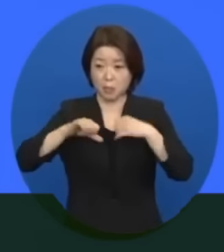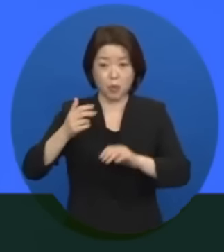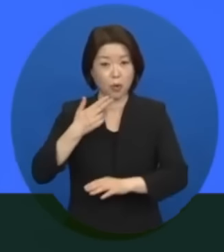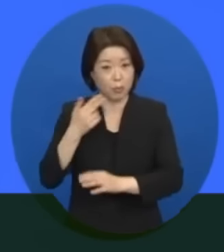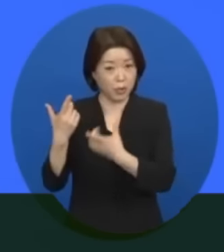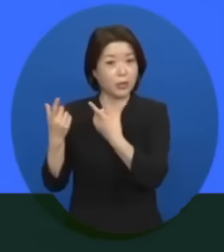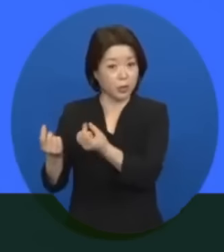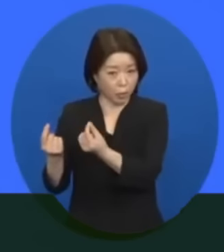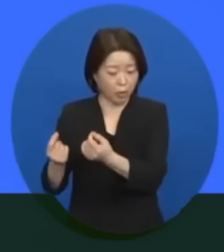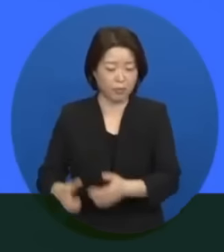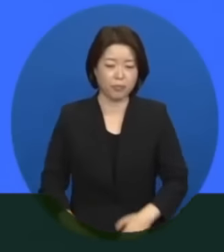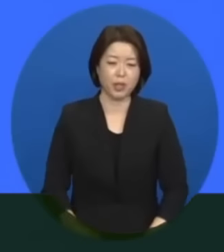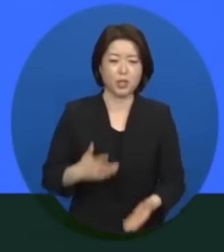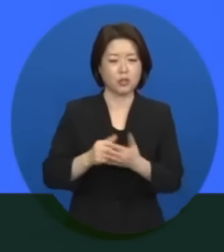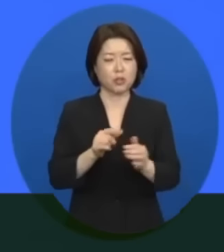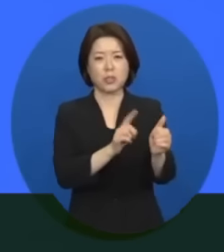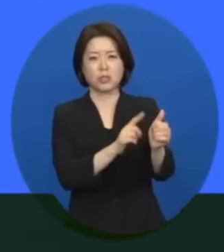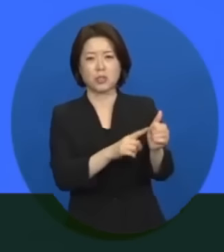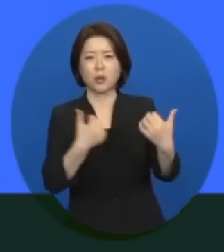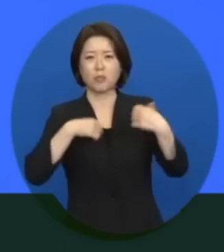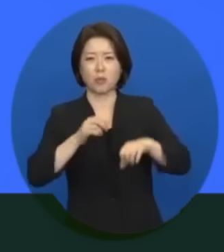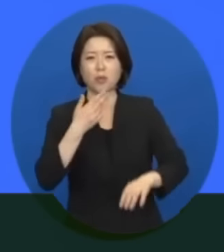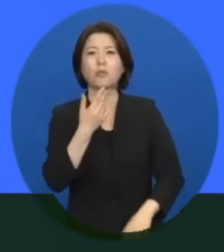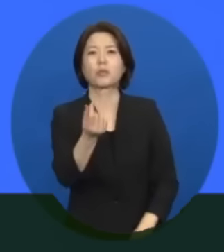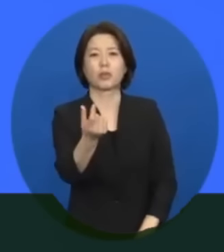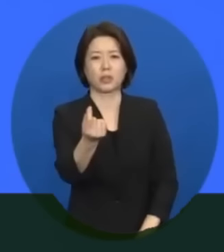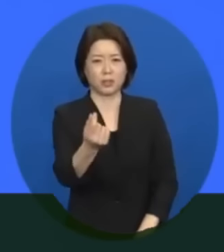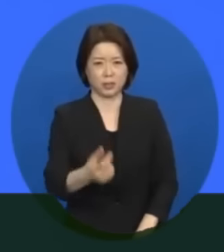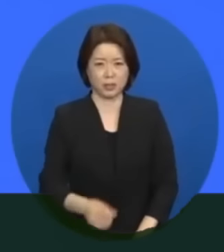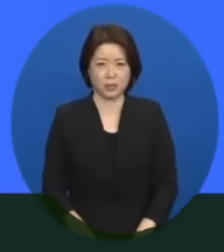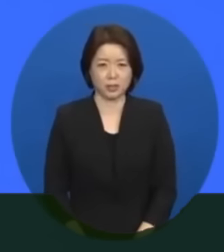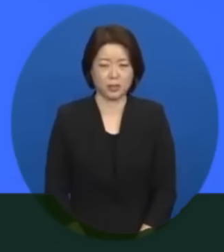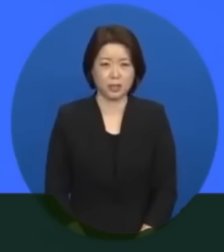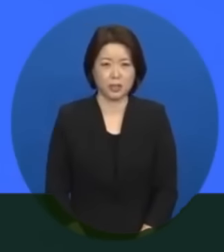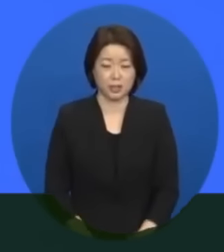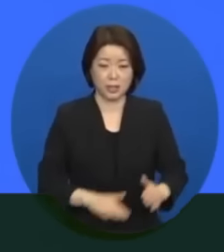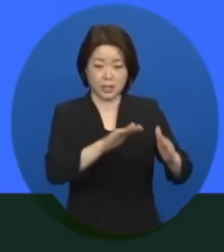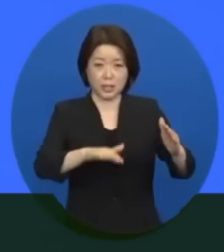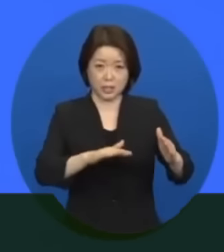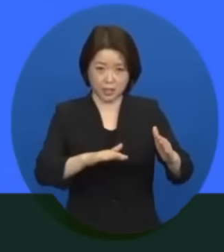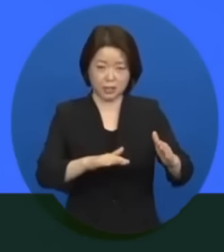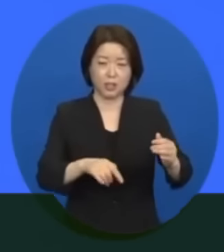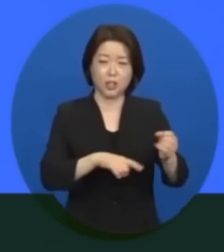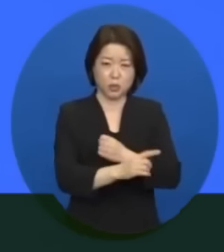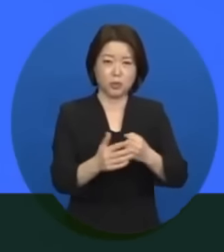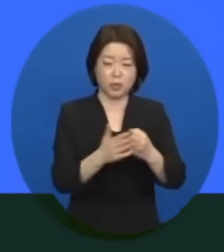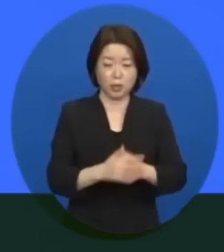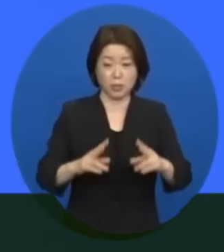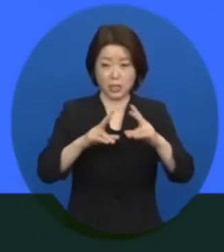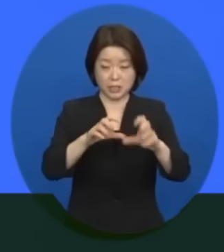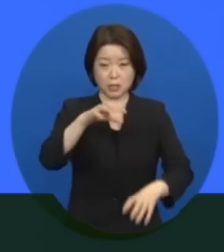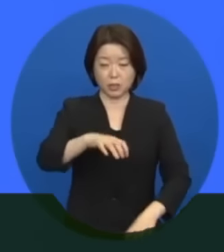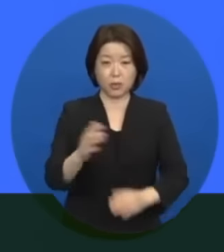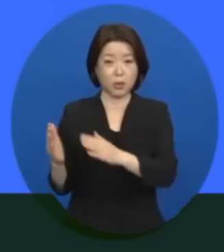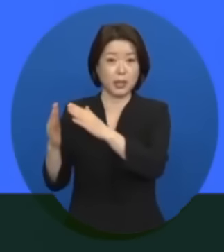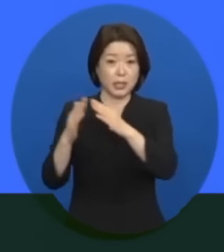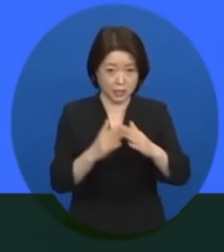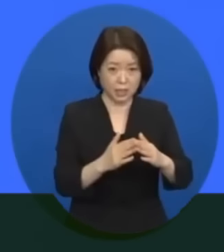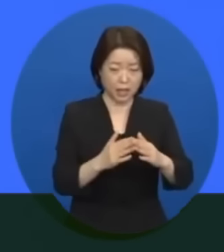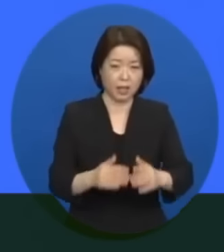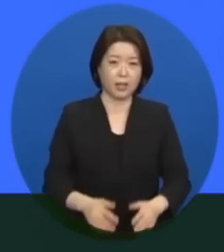것처럼 주님은 이분도 포기하지 않으셨습니다 가정의 사정으로 성남 지역으로 이사를 오시게